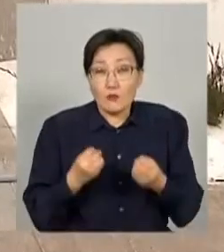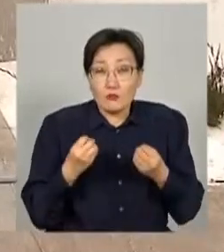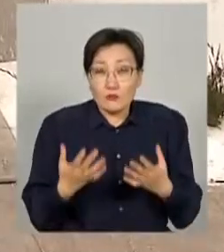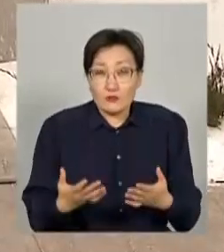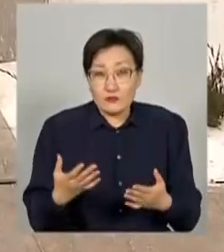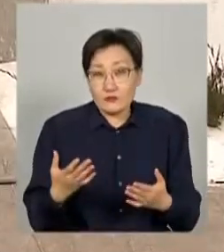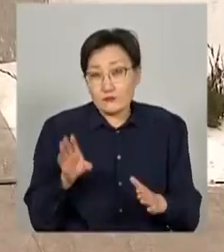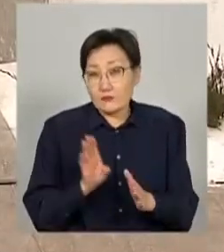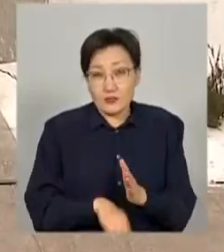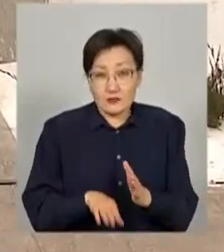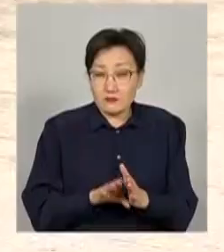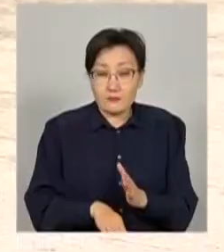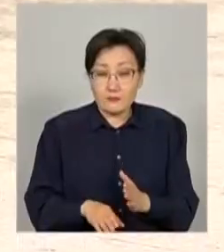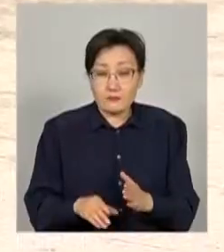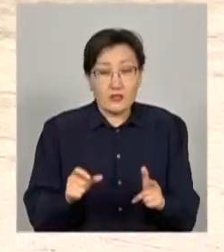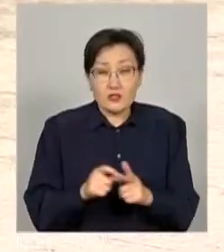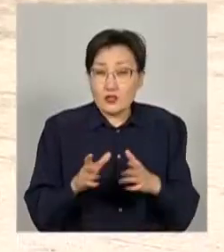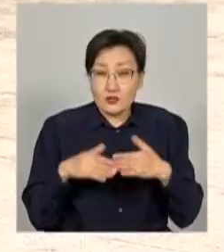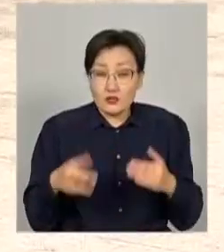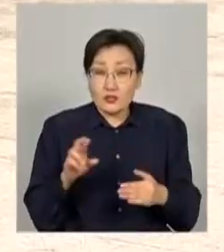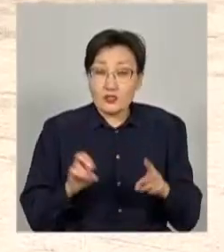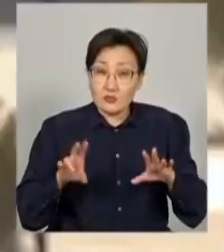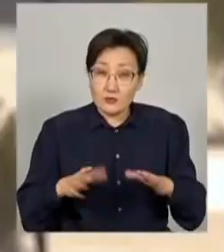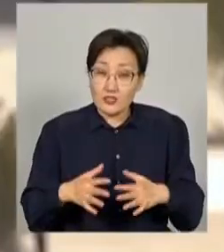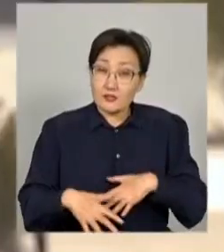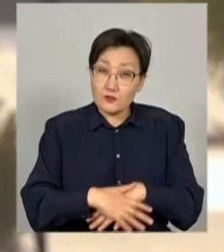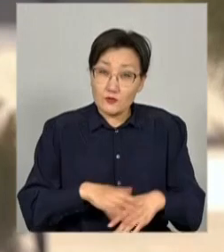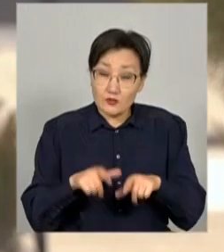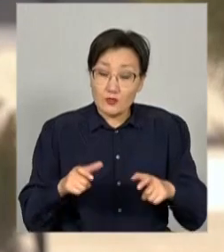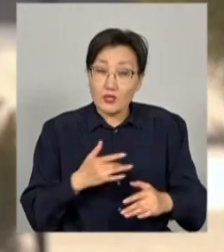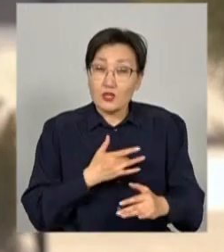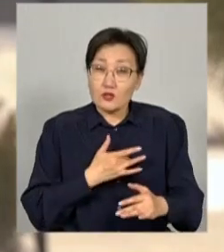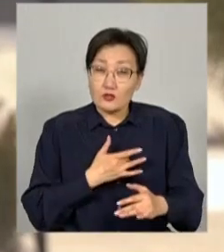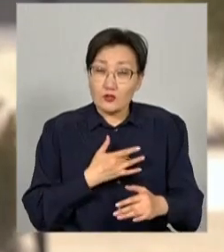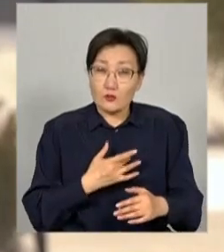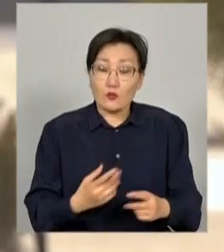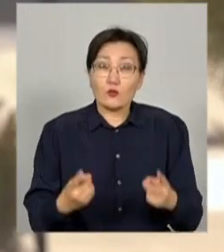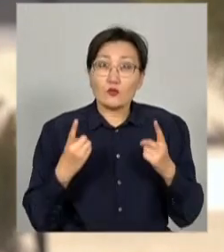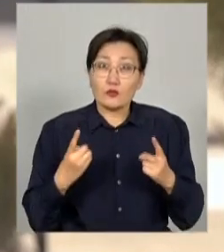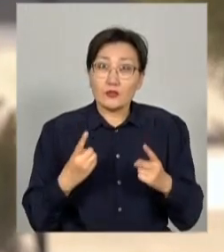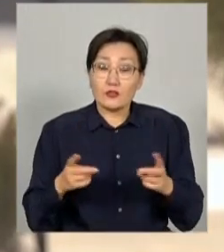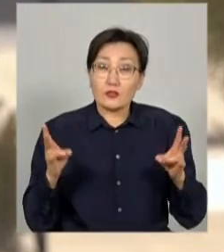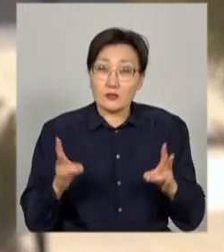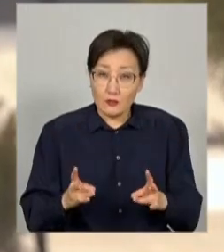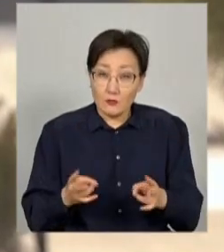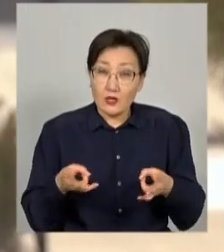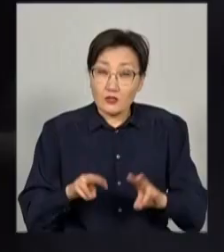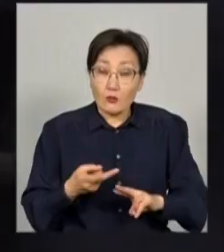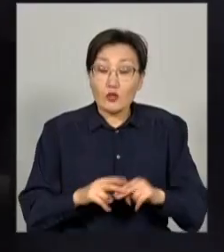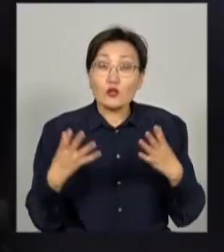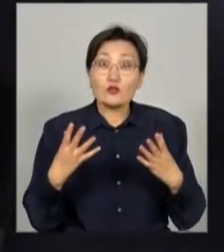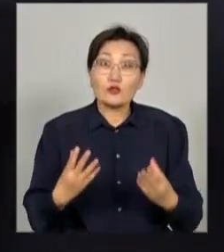деді. Сөз жоқ. Қаңтар қасіреті халқымыздың жүрегіне өшпес жара салды. Бұл